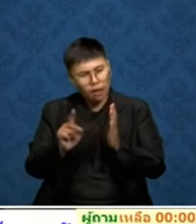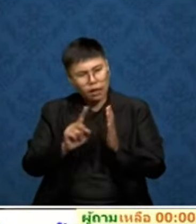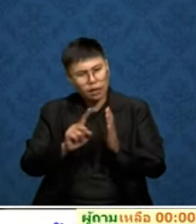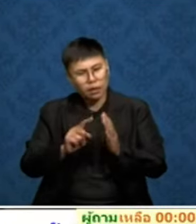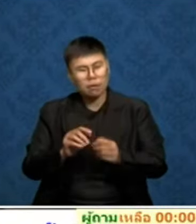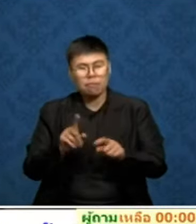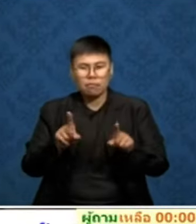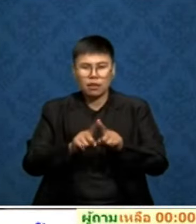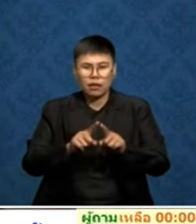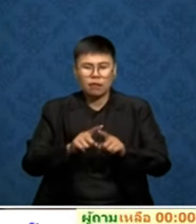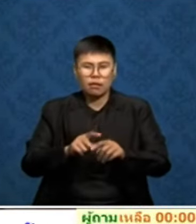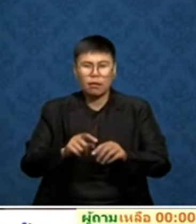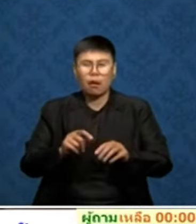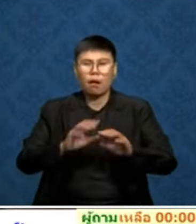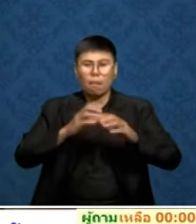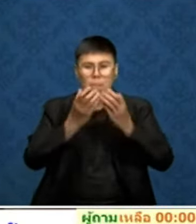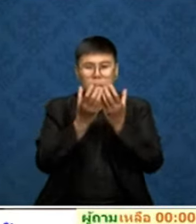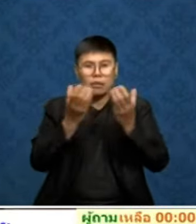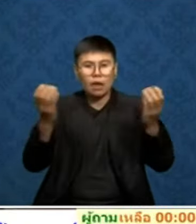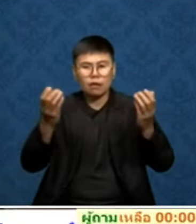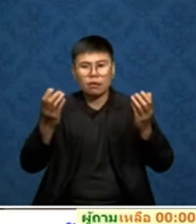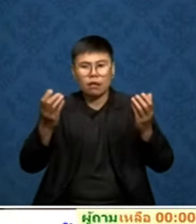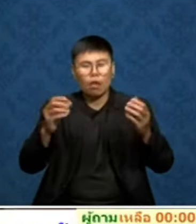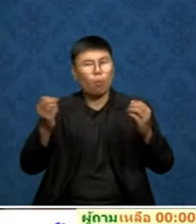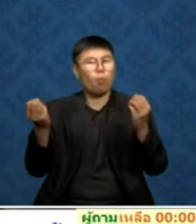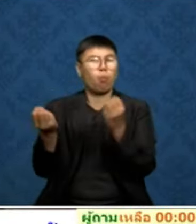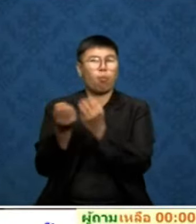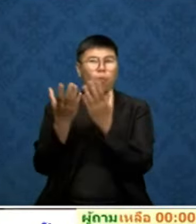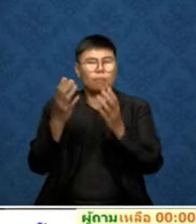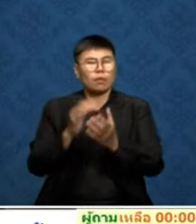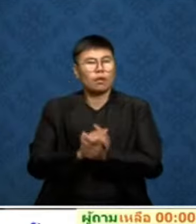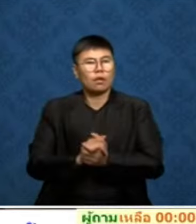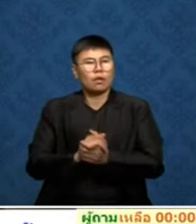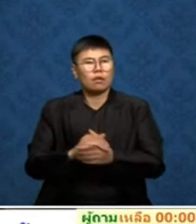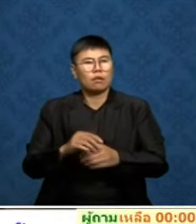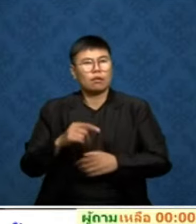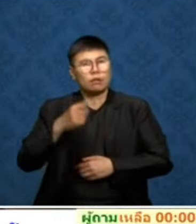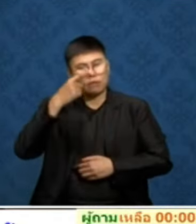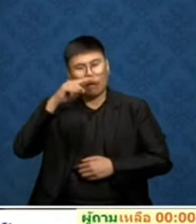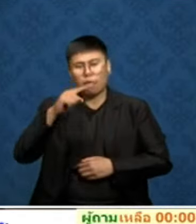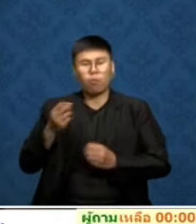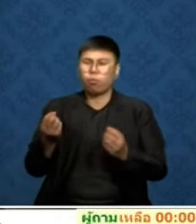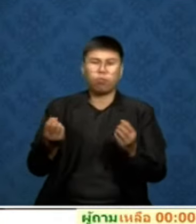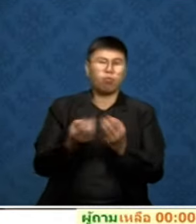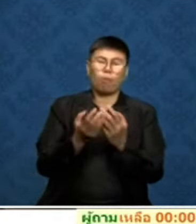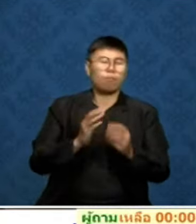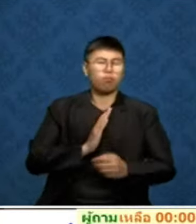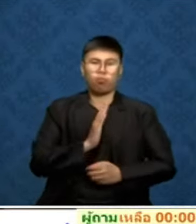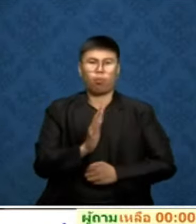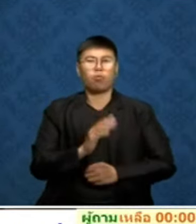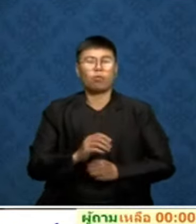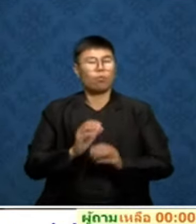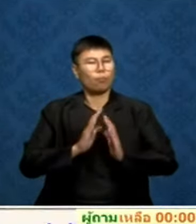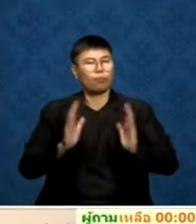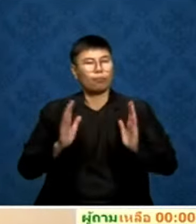แบบนี้แล้วแลกกับเศษเงินการลงทุนที่แทบจะไม่คุ้มค่าแบบนี้อย่างไรครับขอบคุณครับ